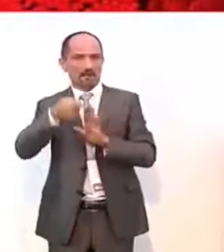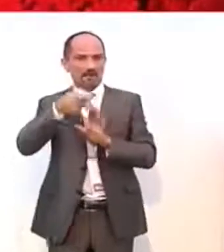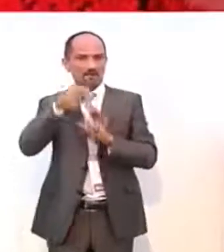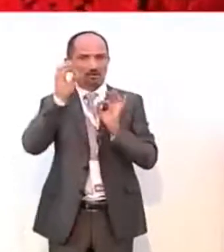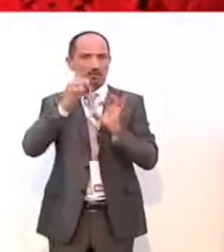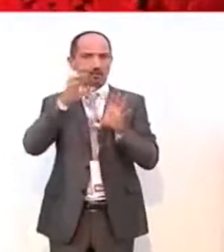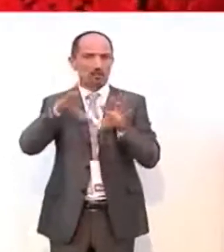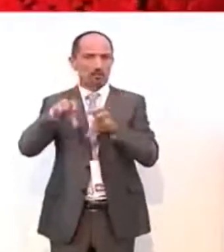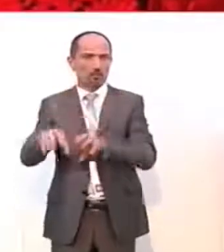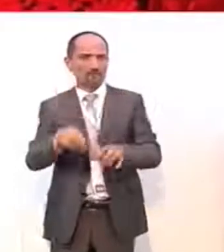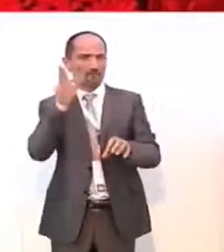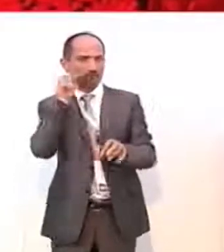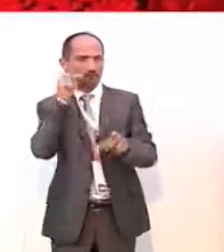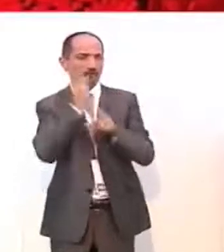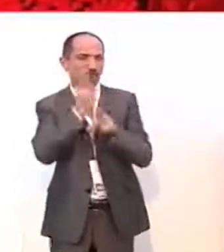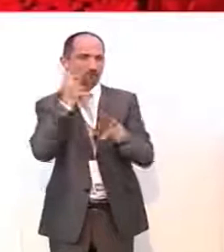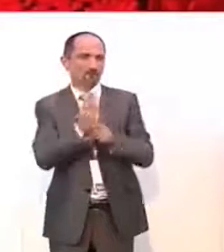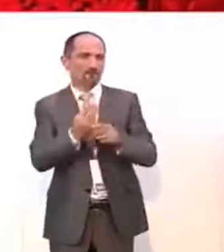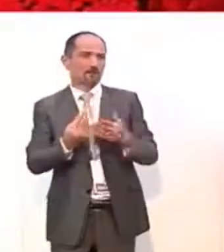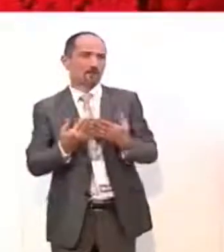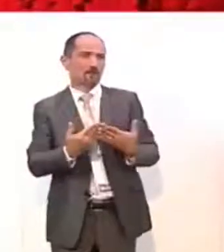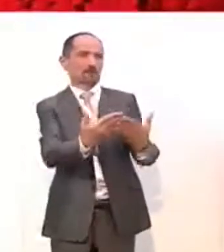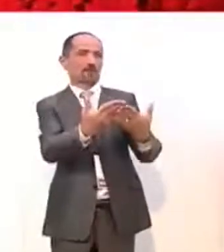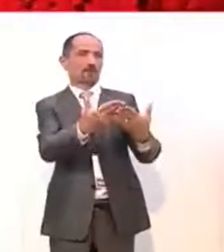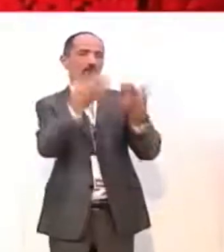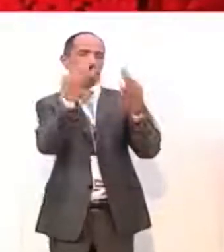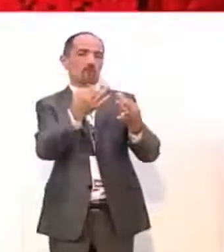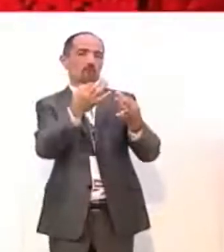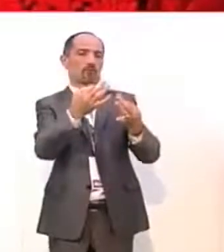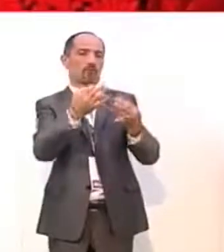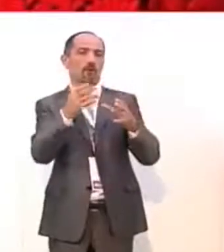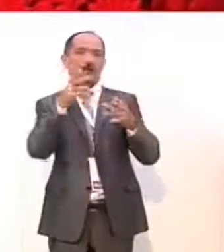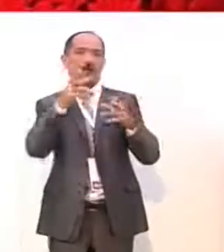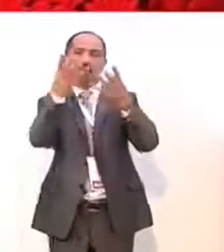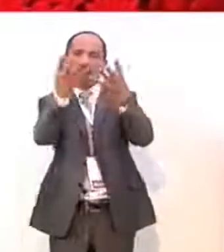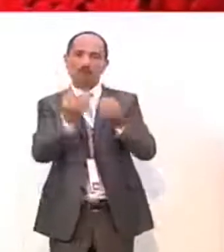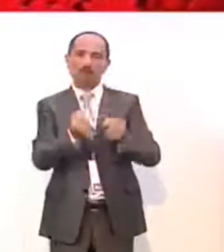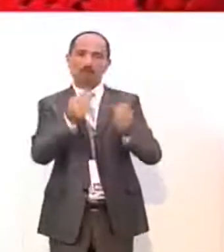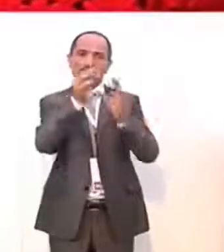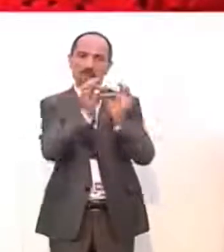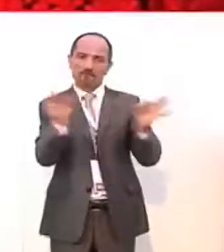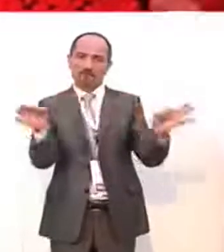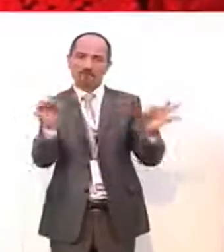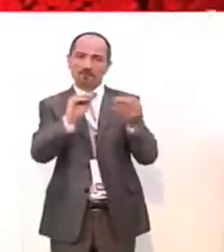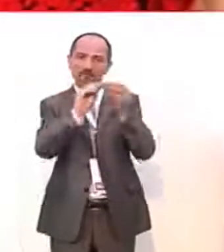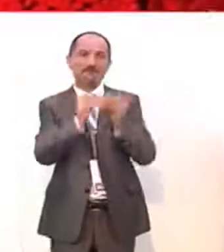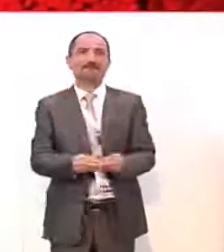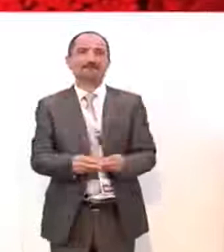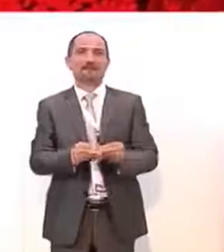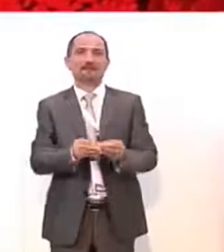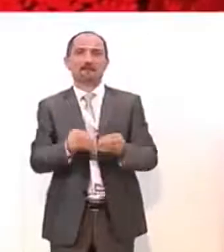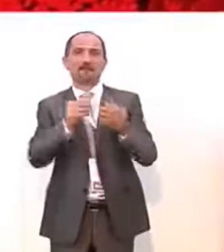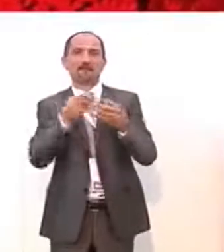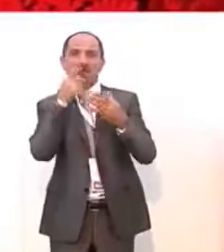l'occupazione femminile, bisogna dare una spallata, adottare misure di sistema,